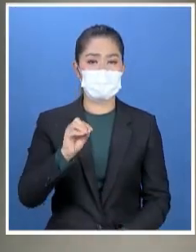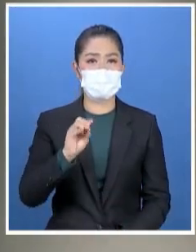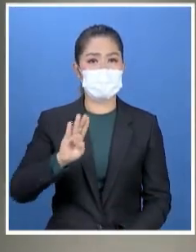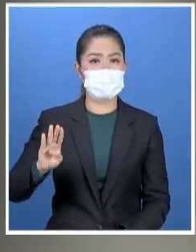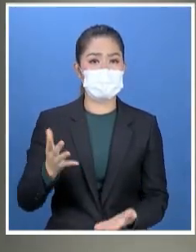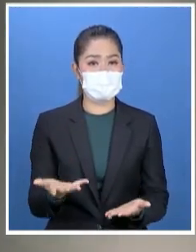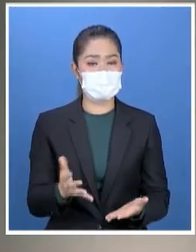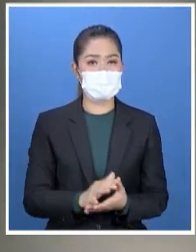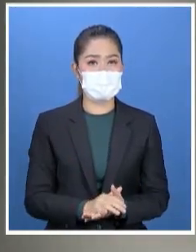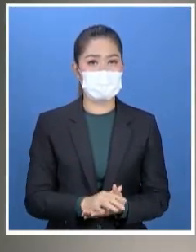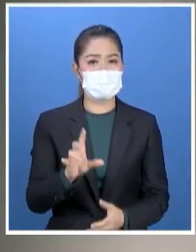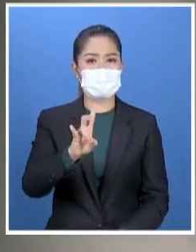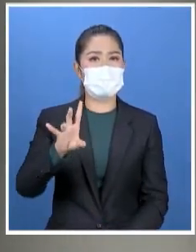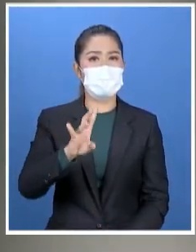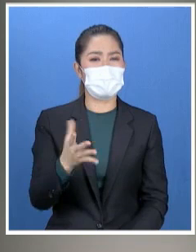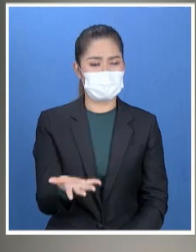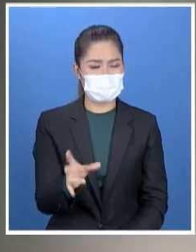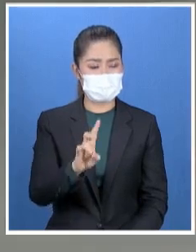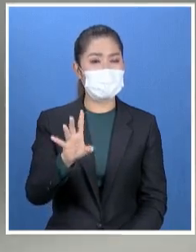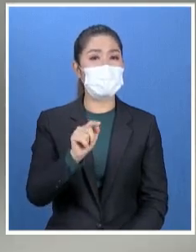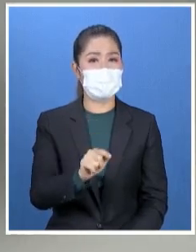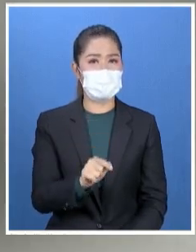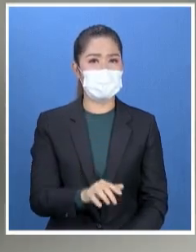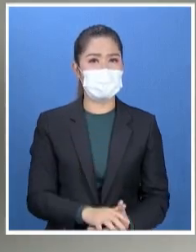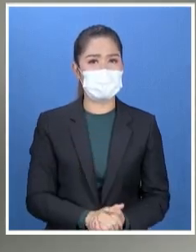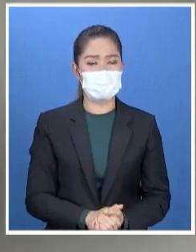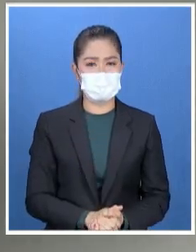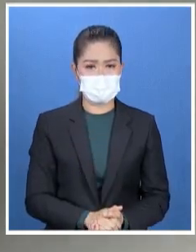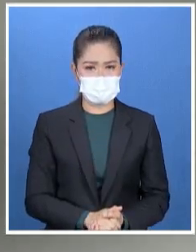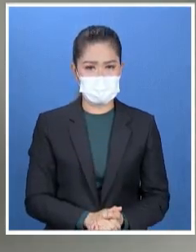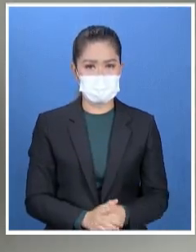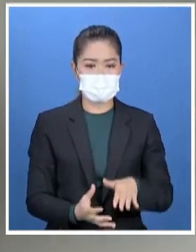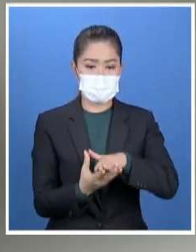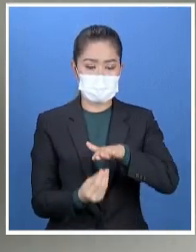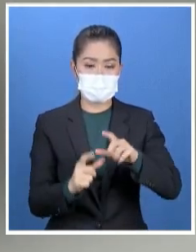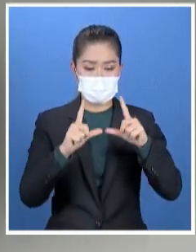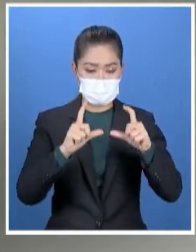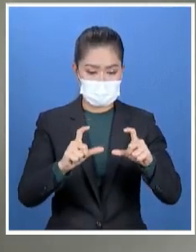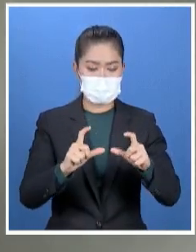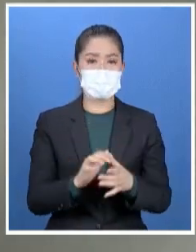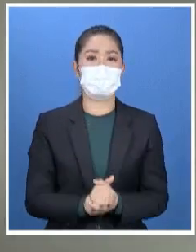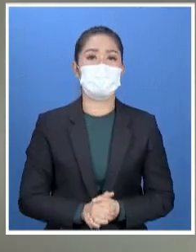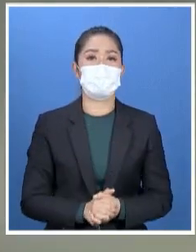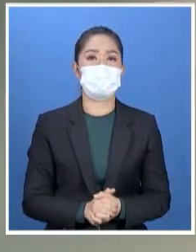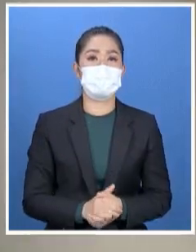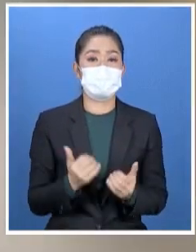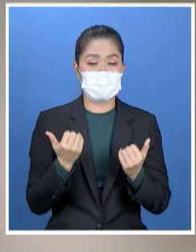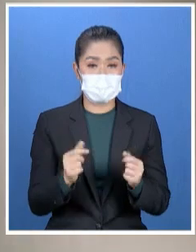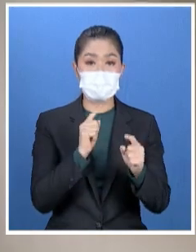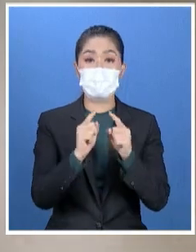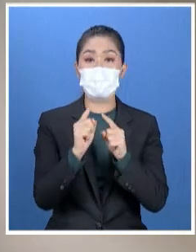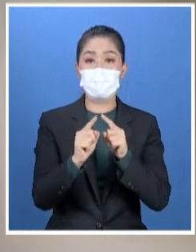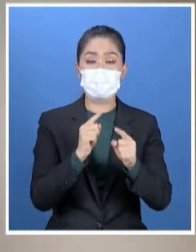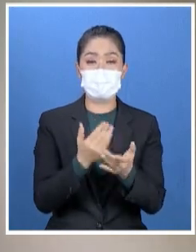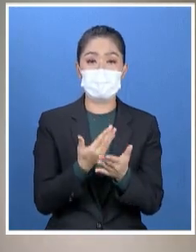เลยแต่เนี่ยผมเขาเชียร์มา700อ่ะแค่เนี้ยก็เลยแพงไปเลยผมถ่ายรูปเขาลงเพจคนนามอส ตอนนี้คือกำลังคุย